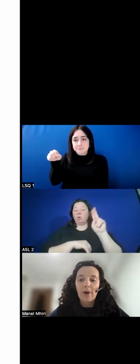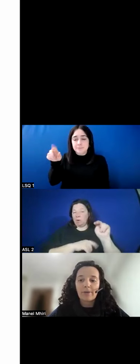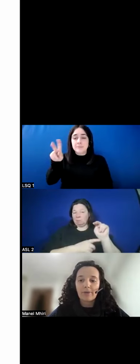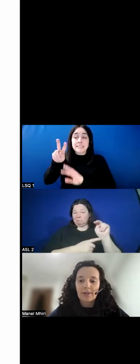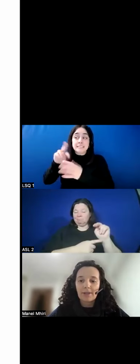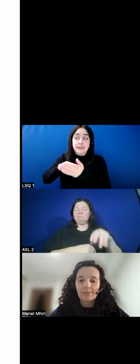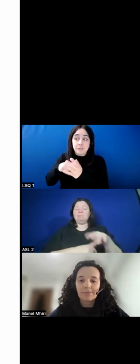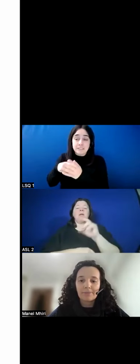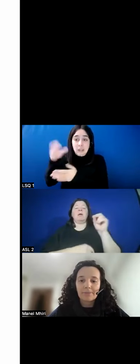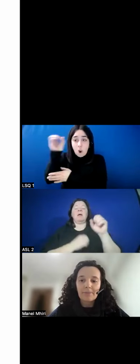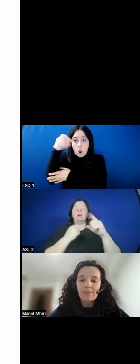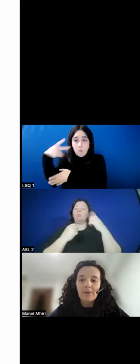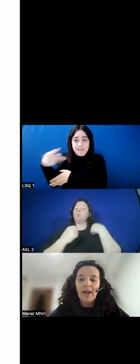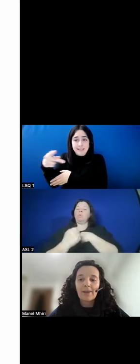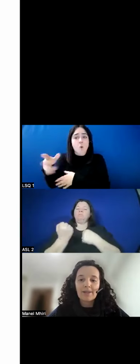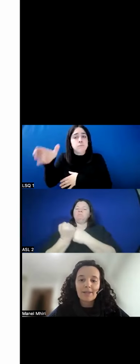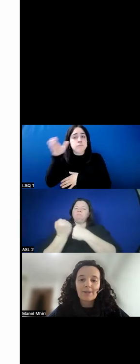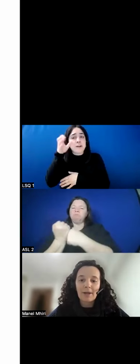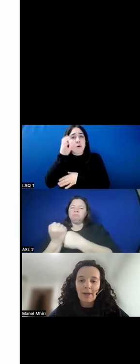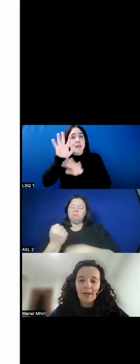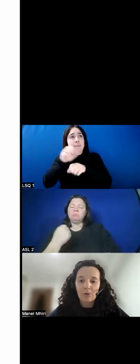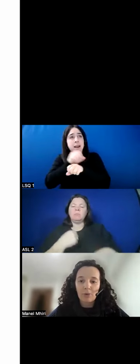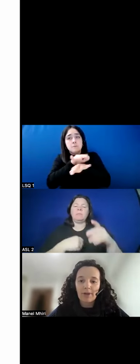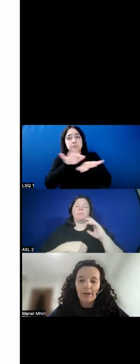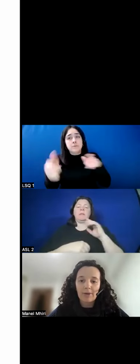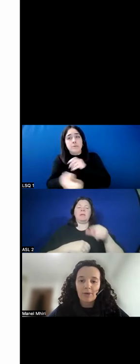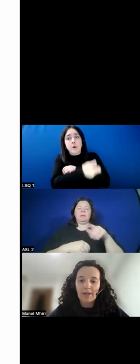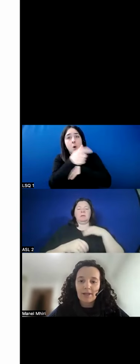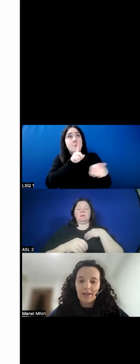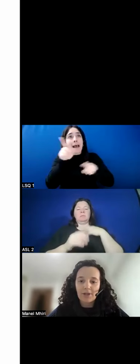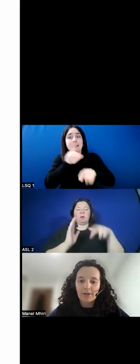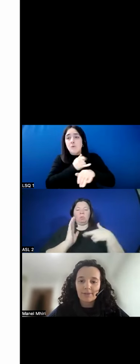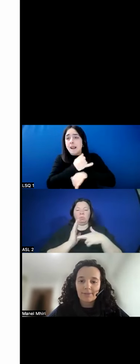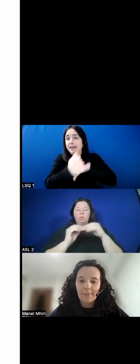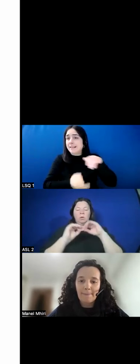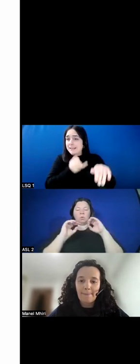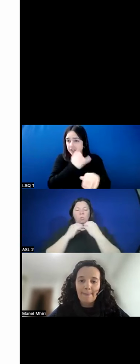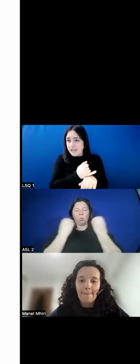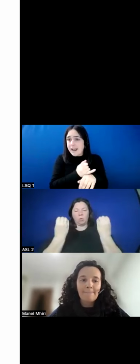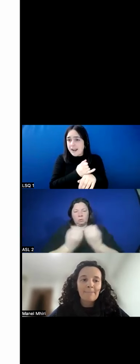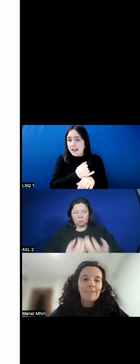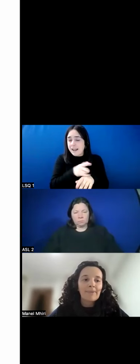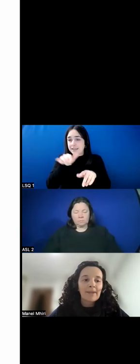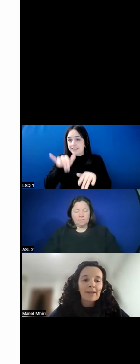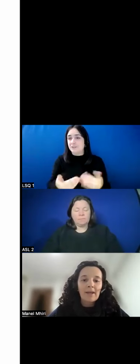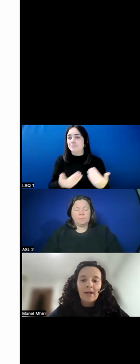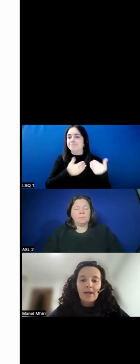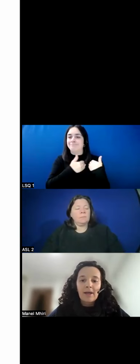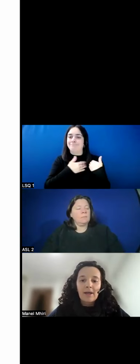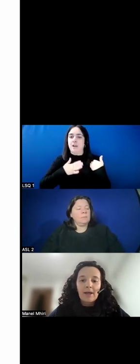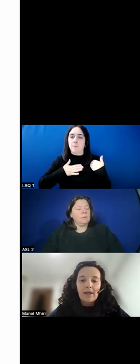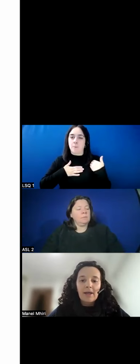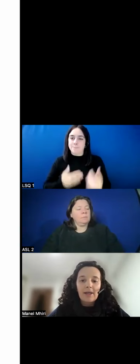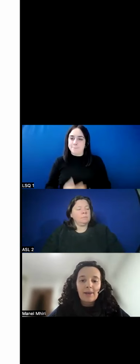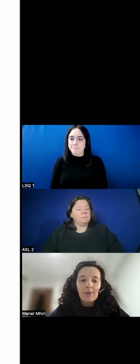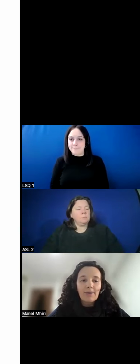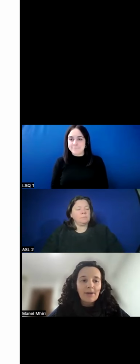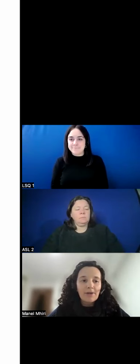par exemple aux Nations Unies, où nous faisons de la défense des droits. Et ça, c'est mon rôle principal dans l'organisation.